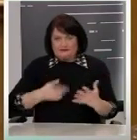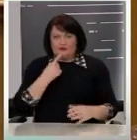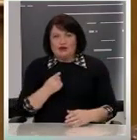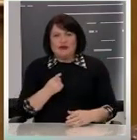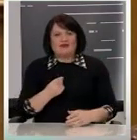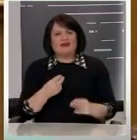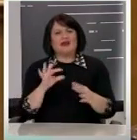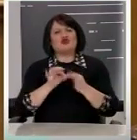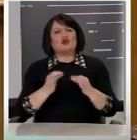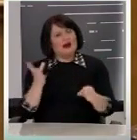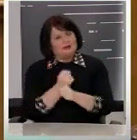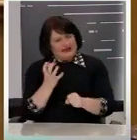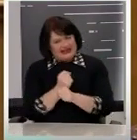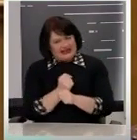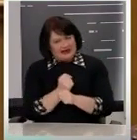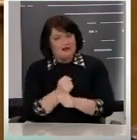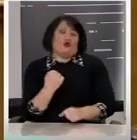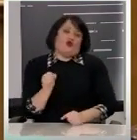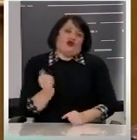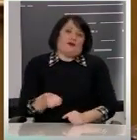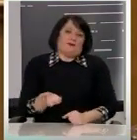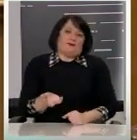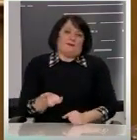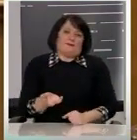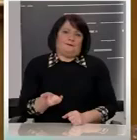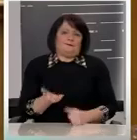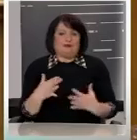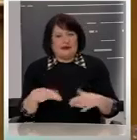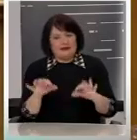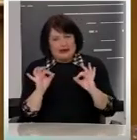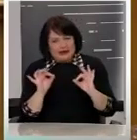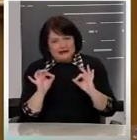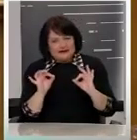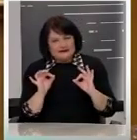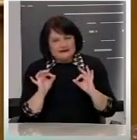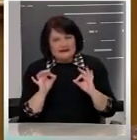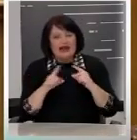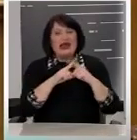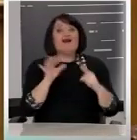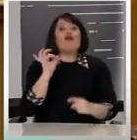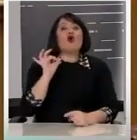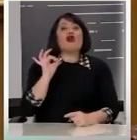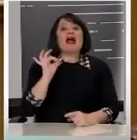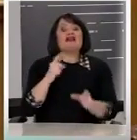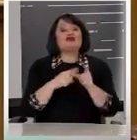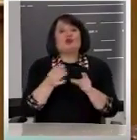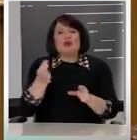success story? Όχι. Καταρχάς, όπως έλεγε και ο Χαρίλαος ο Φλωράκης, ότι εγώ παθαίνω αναγούλα τα